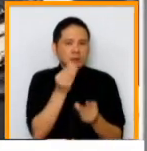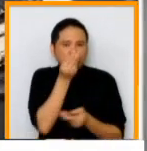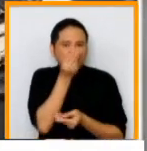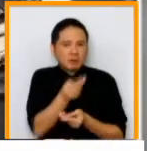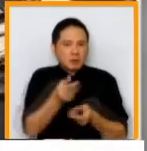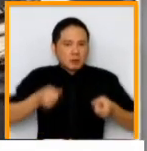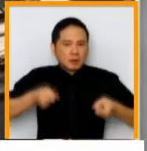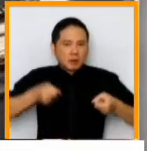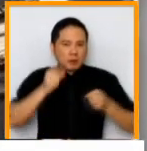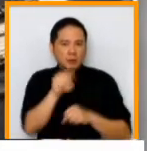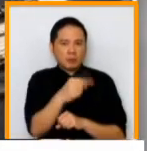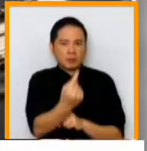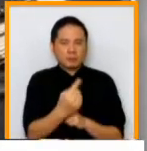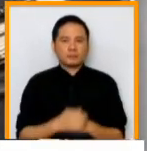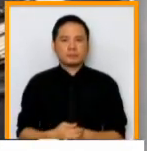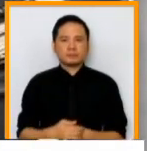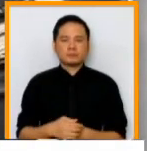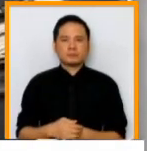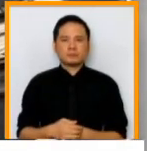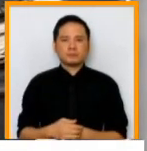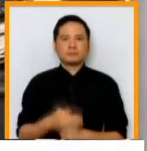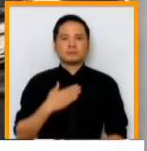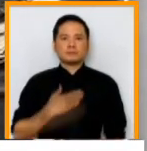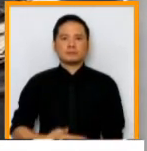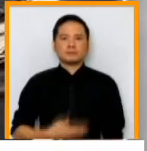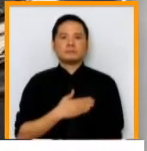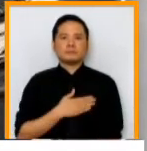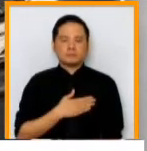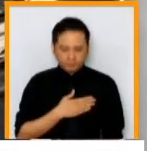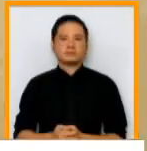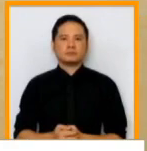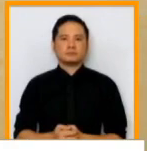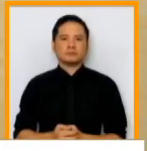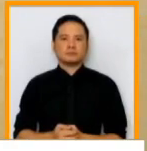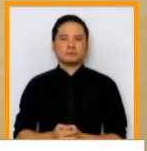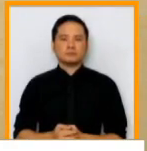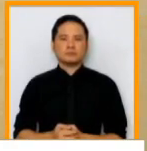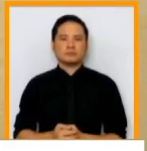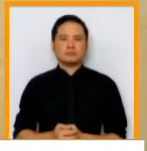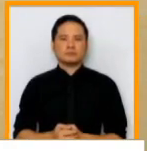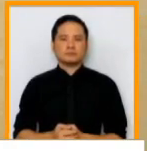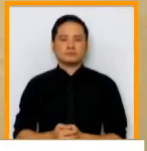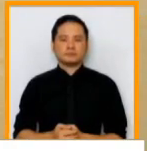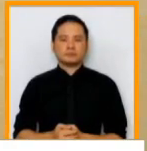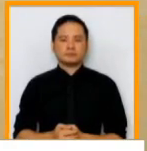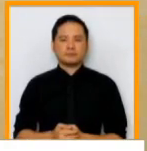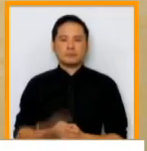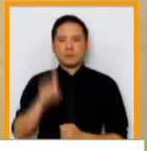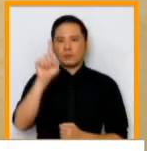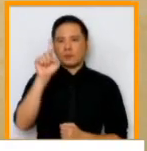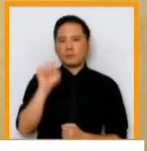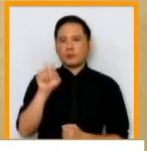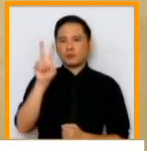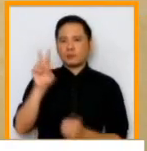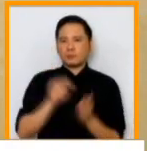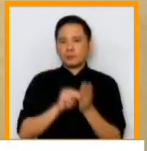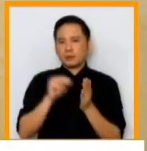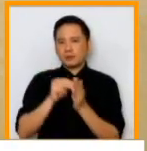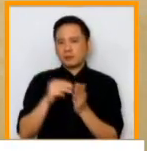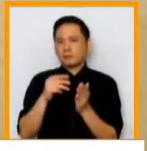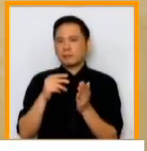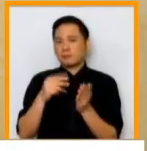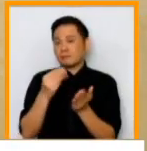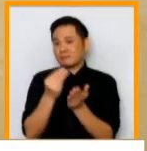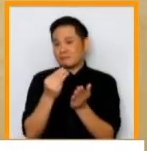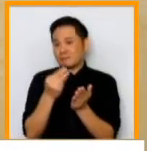JP Soriano, buong puso para sa Pilipino. Mahigit 1.2 million pesos na halaga ng hygiene kits